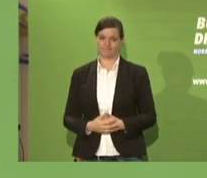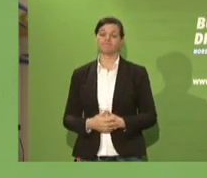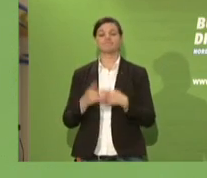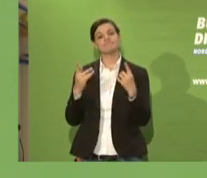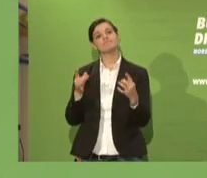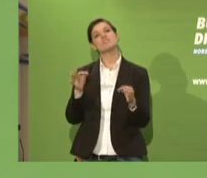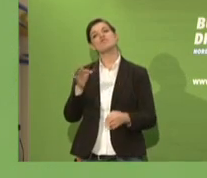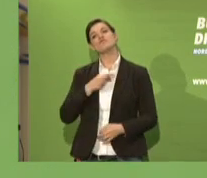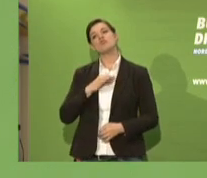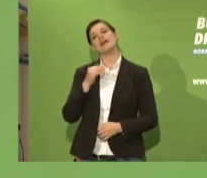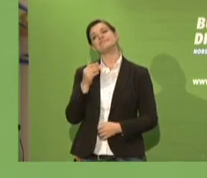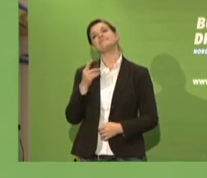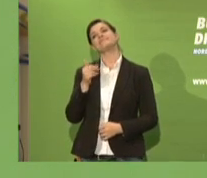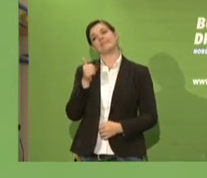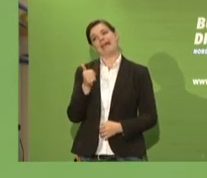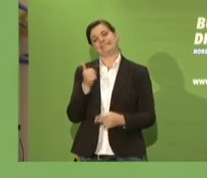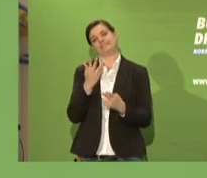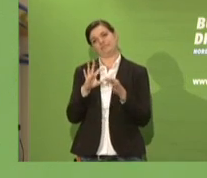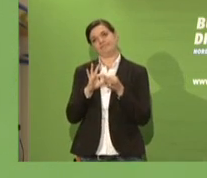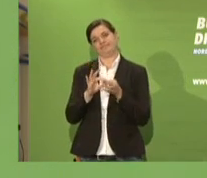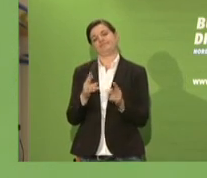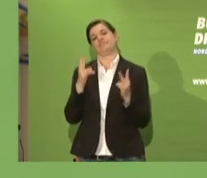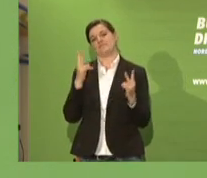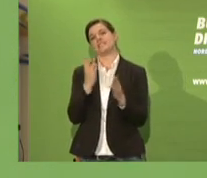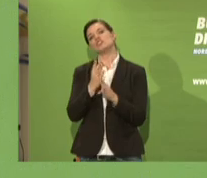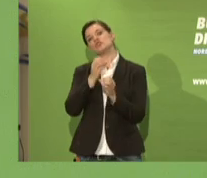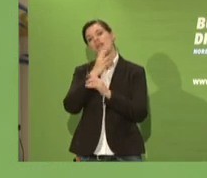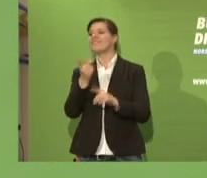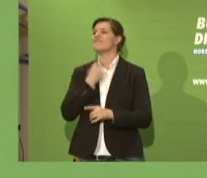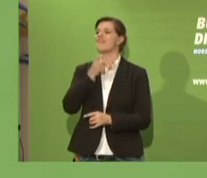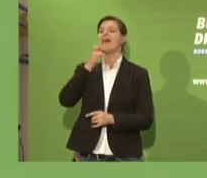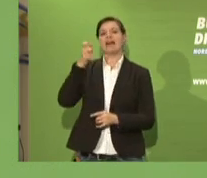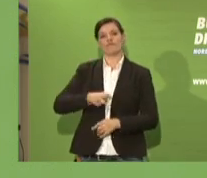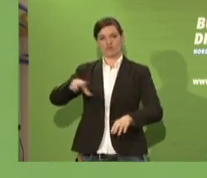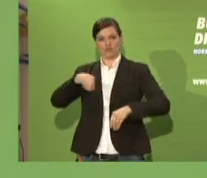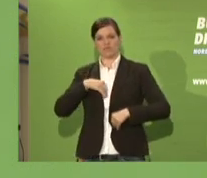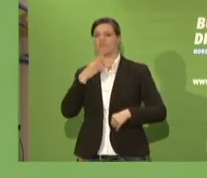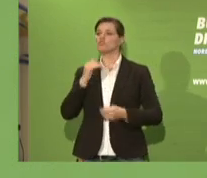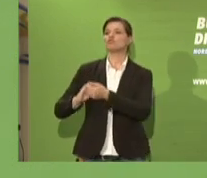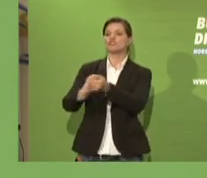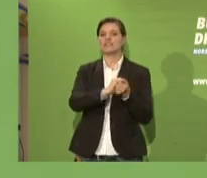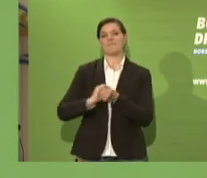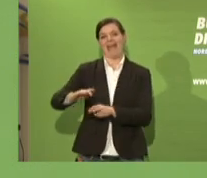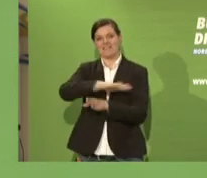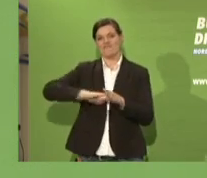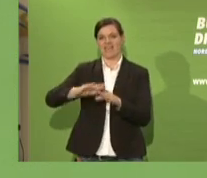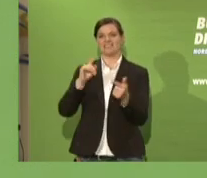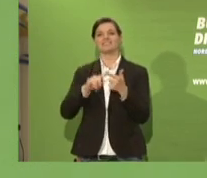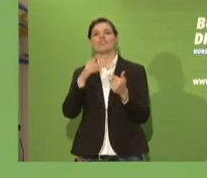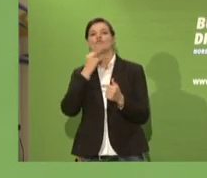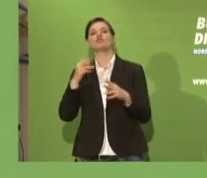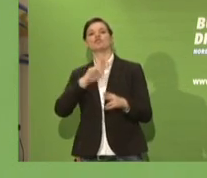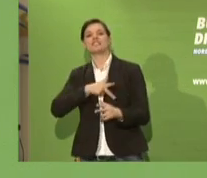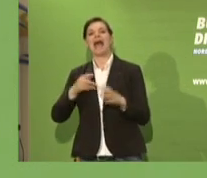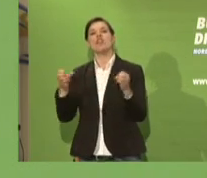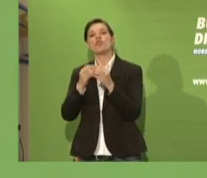klar. Wir sind angetreten, um Verantwortung zu übernehmen, für die Gestaltung unseres Gemeinwesens, für eine sozial-ökologische